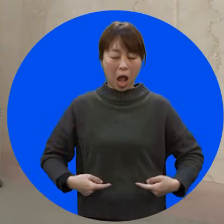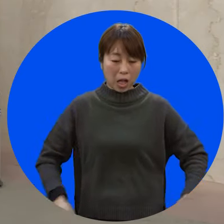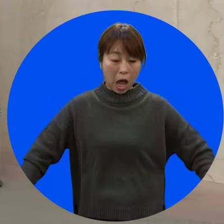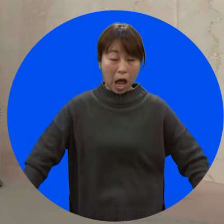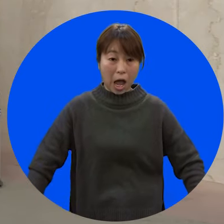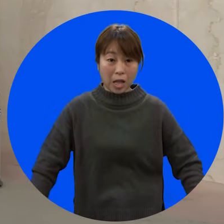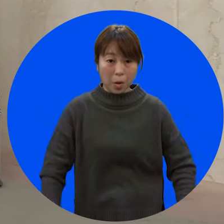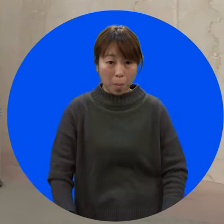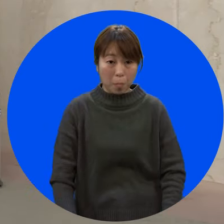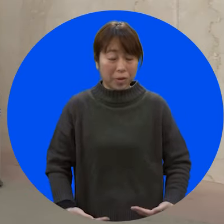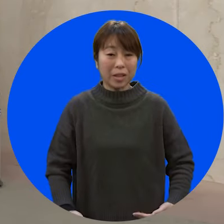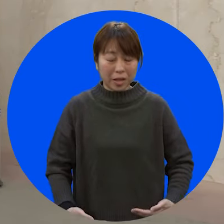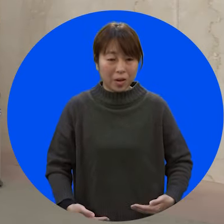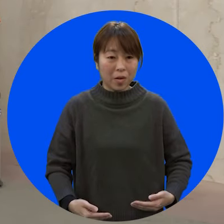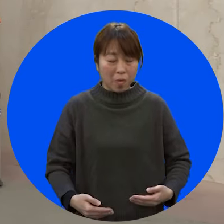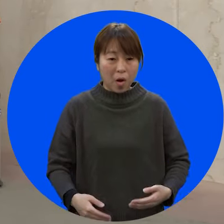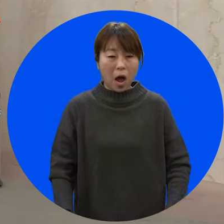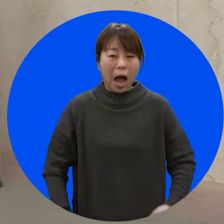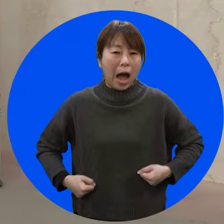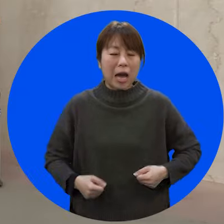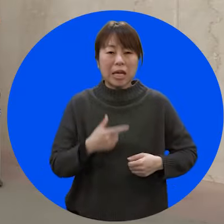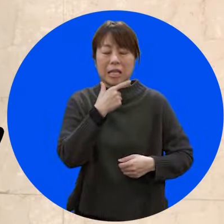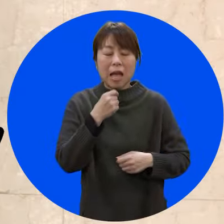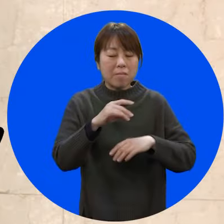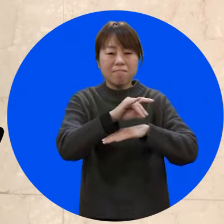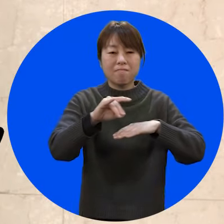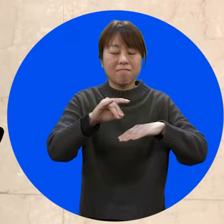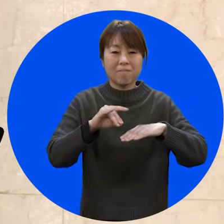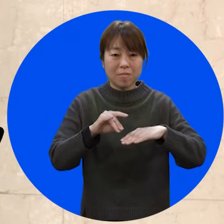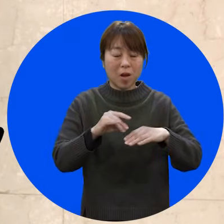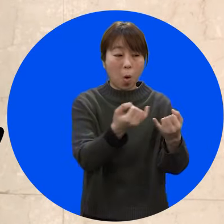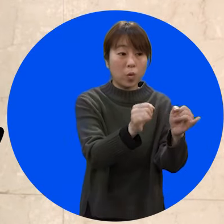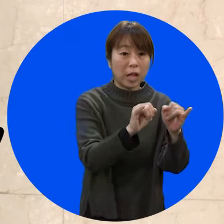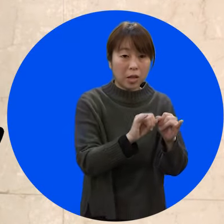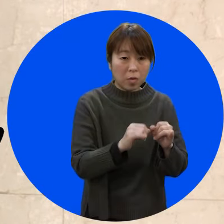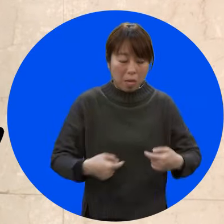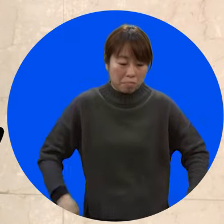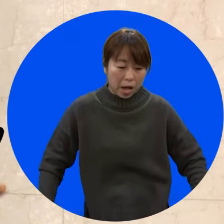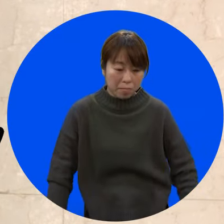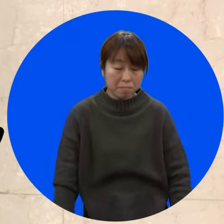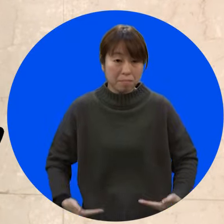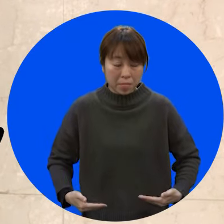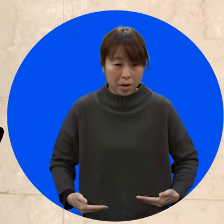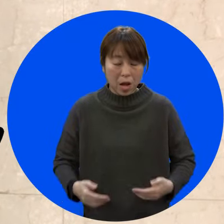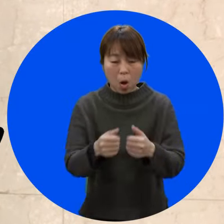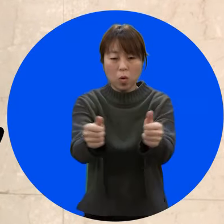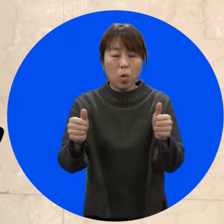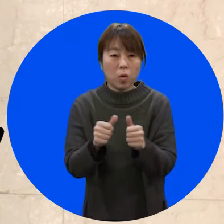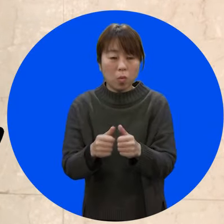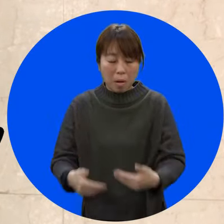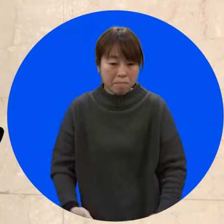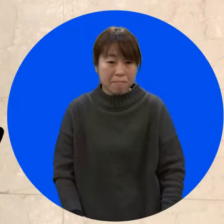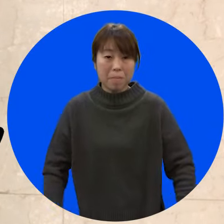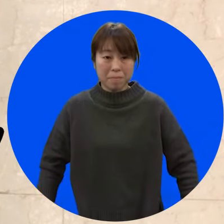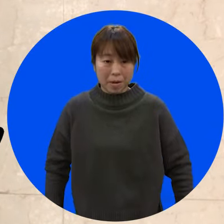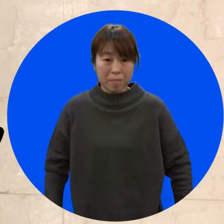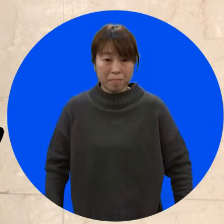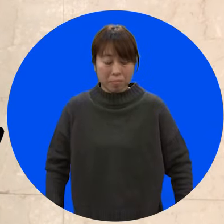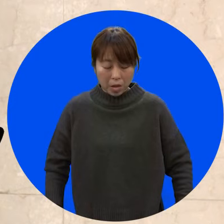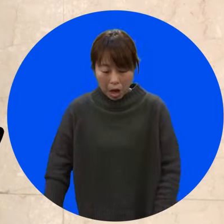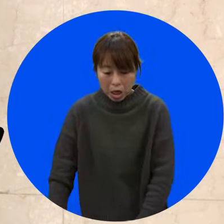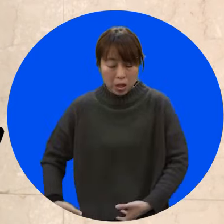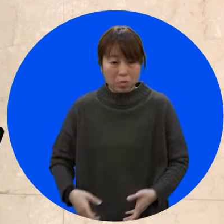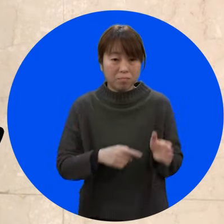スカートが履きたいプロジェクトっていうのは、はい、女の子はミニスカート、男の子は短パン、はい、で義足、